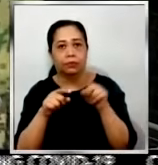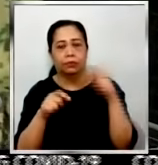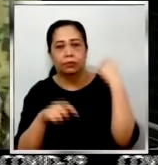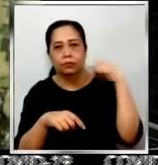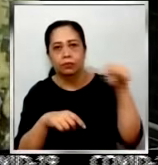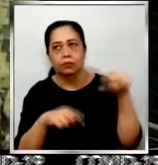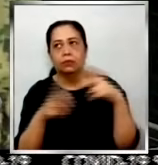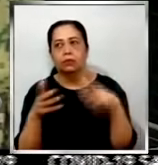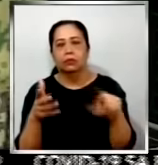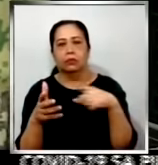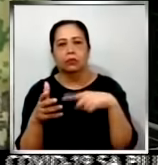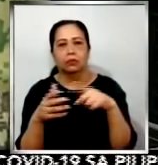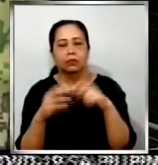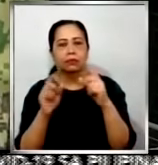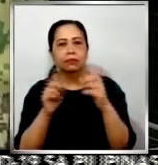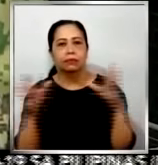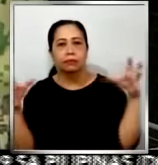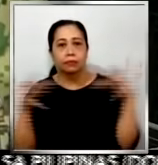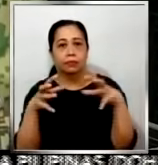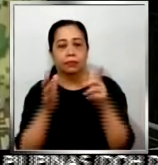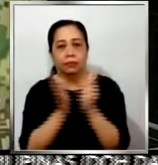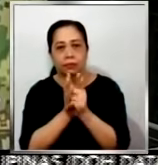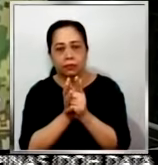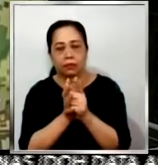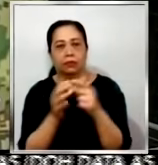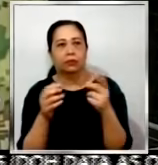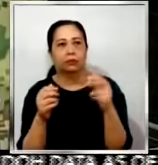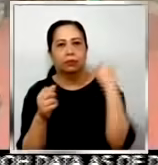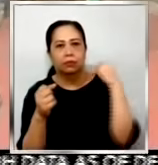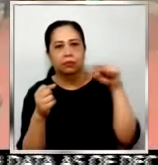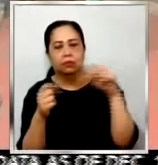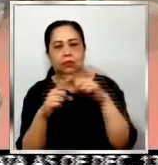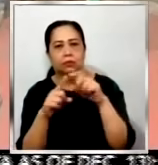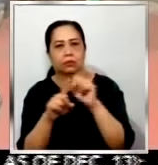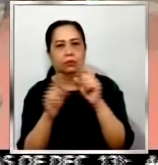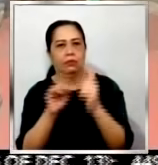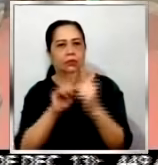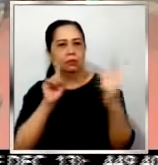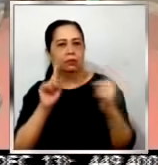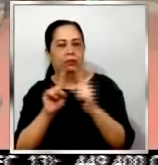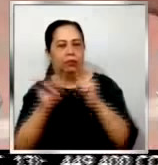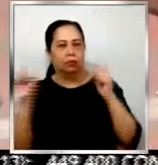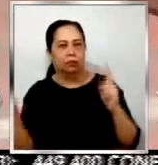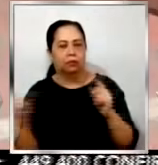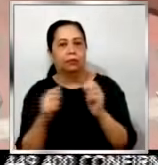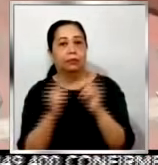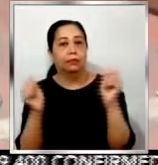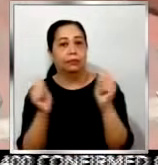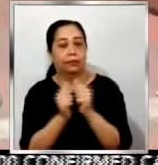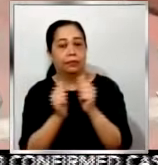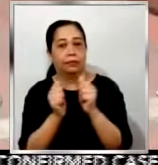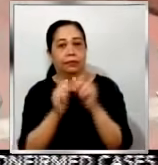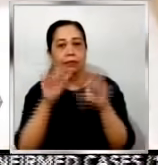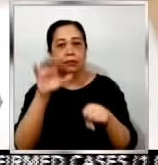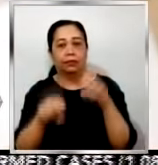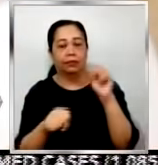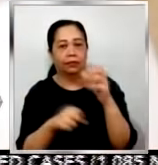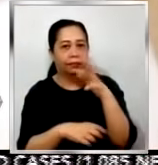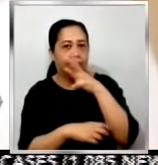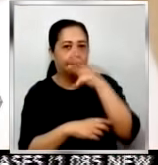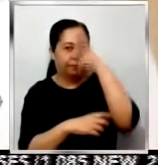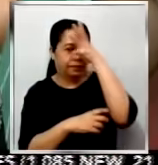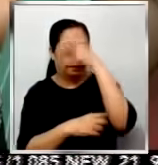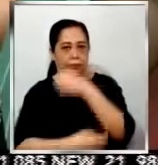social gathering, violation ng social distancing. Kabilang sa mga inaresto ang magulang ng bininyagan, pati na ang